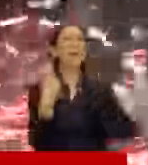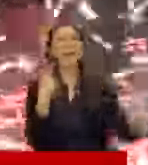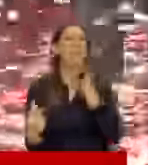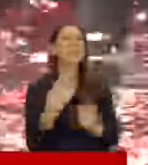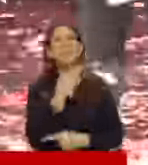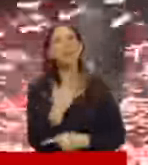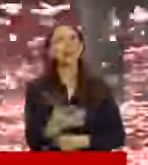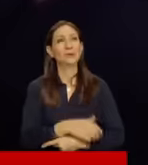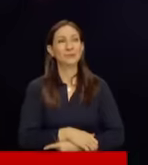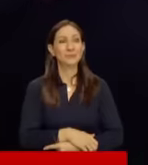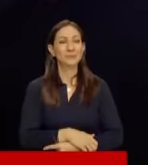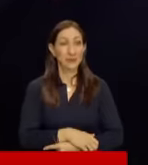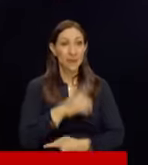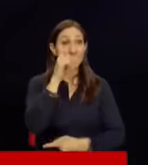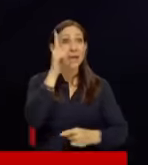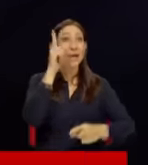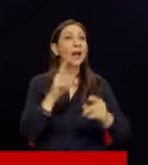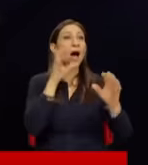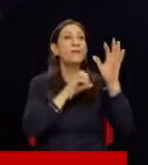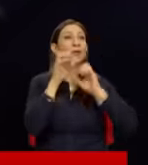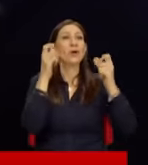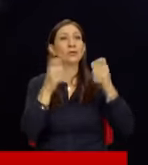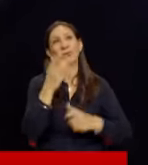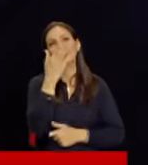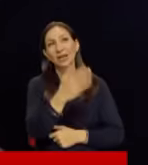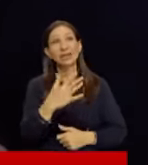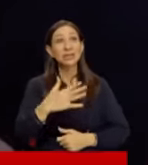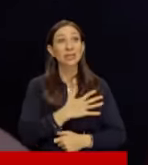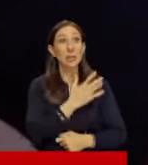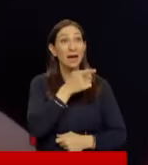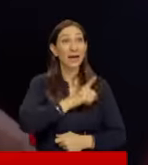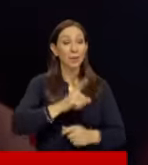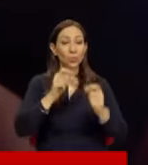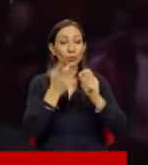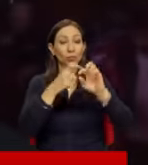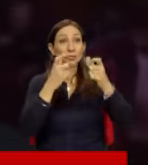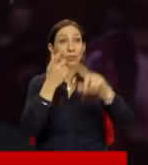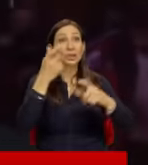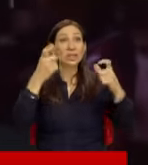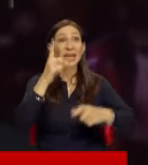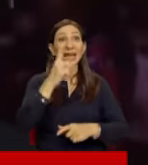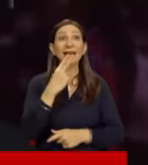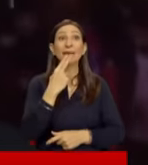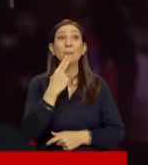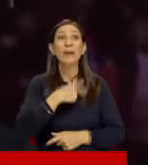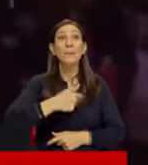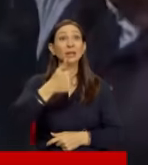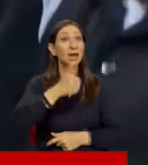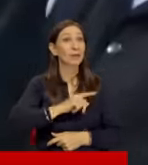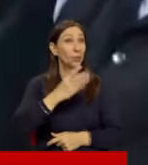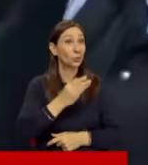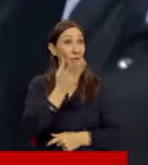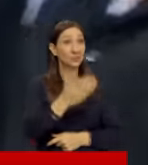teşekkür. Bir ilk de Afyonkarahisar'da yaşandı. CHP'nin adayı Burcu Köksal şehrin ilk kadın belediye başkanı oldu.